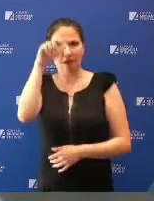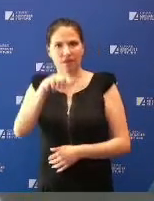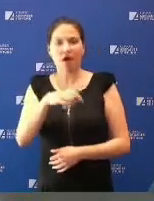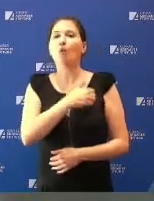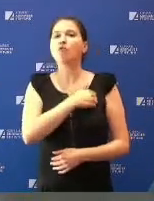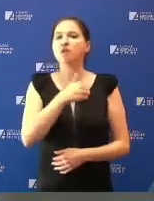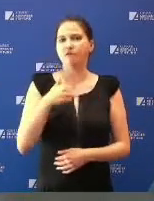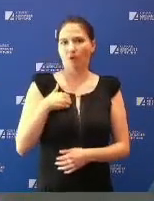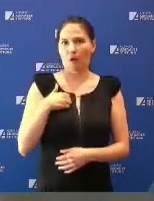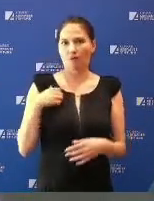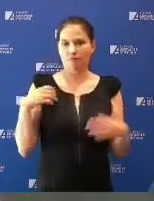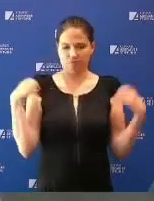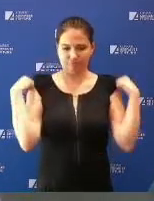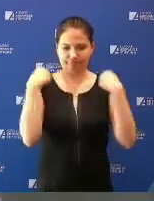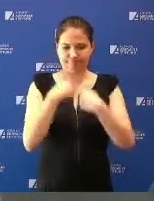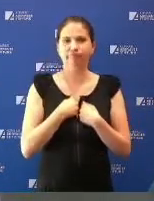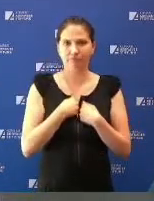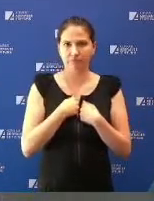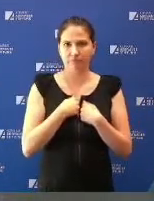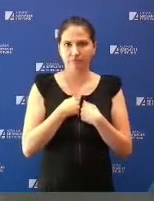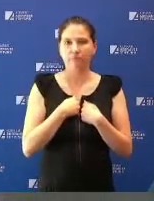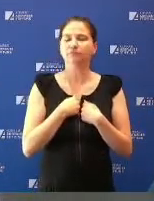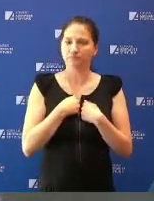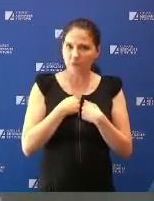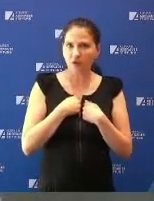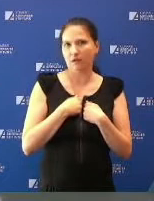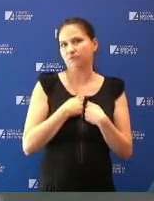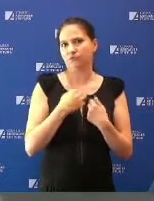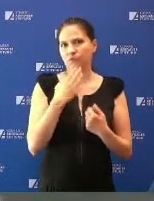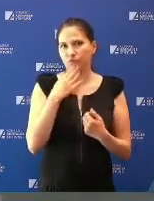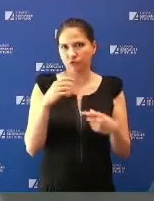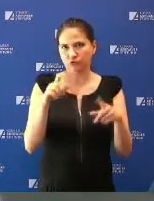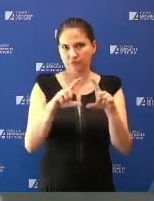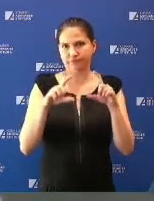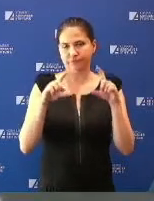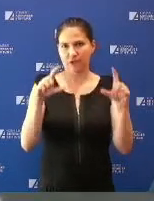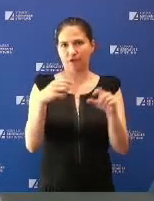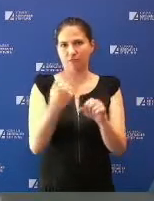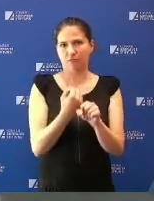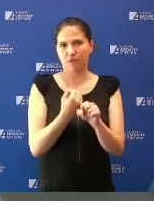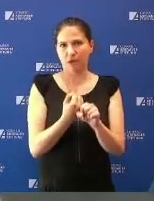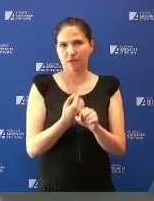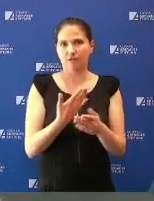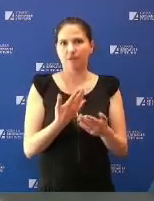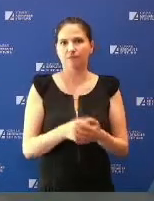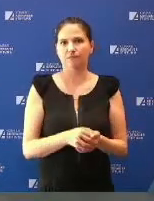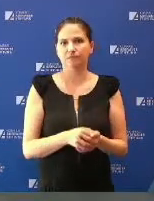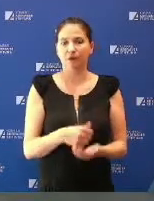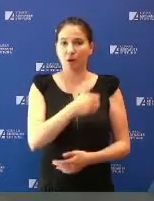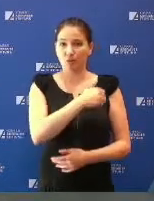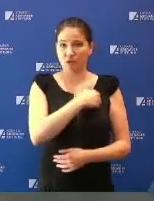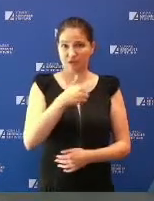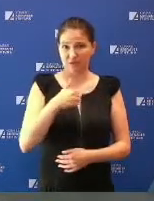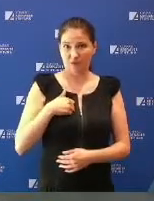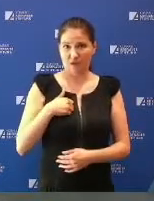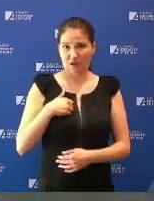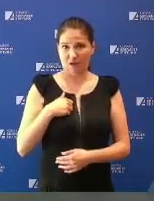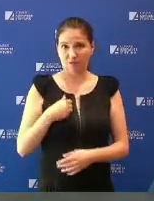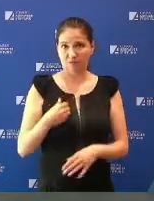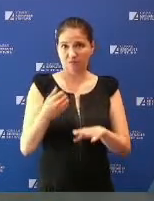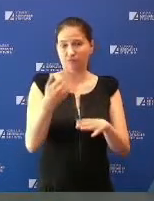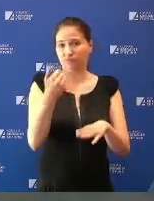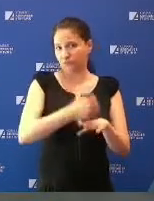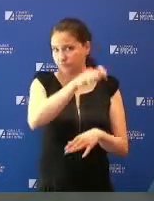Uniform. Ein Thema, das wir mit einem hochrangigen Repräsentanten der Bundeswehr diskutieren, mit